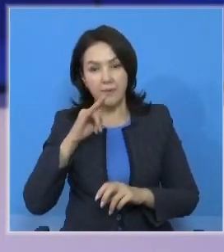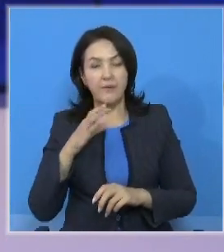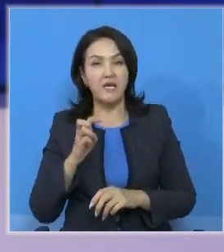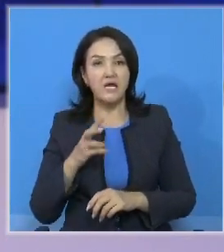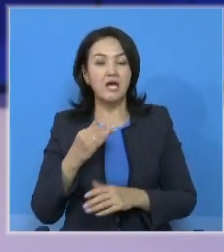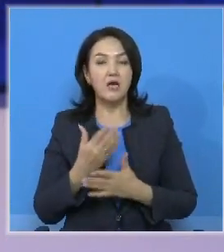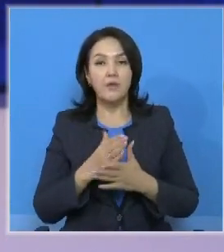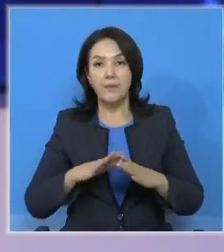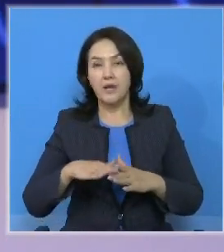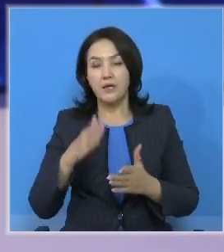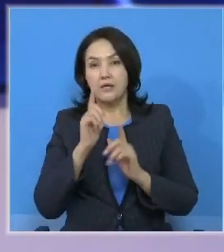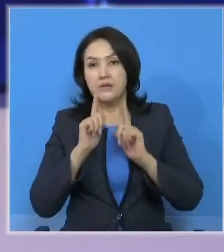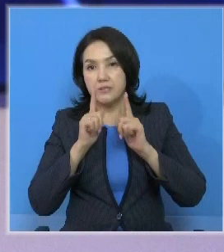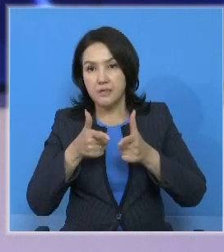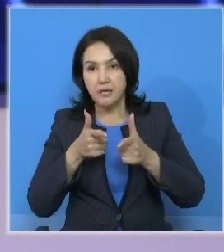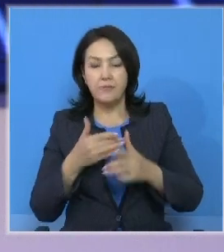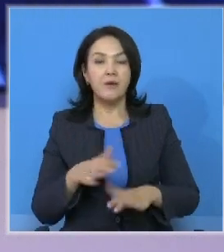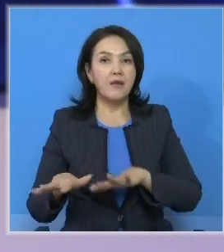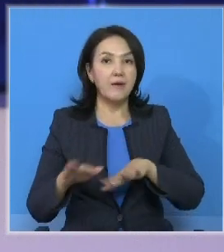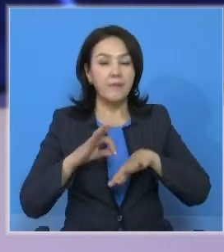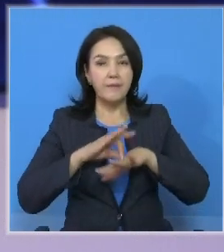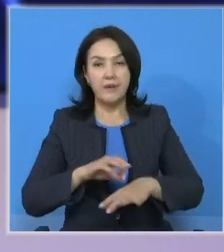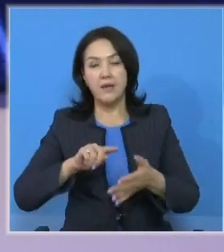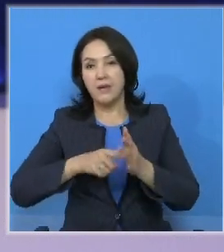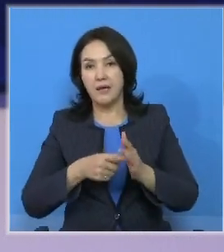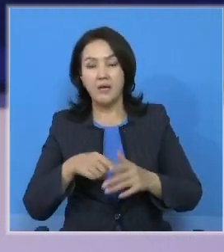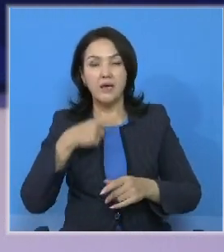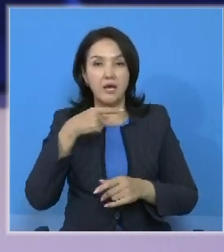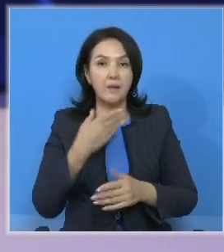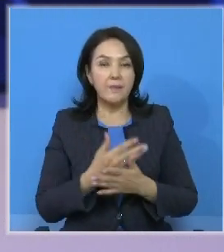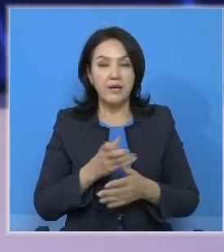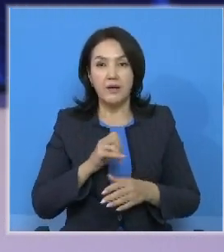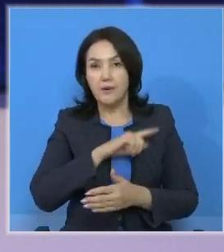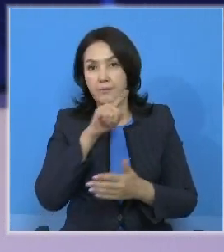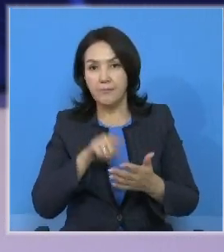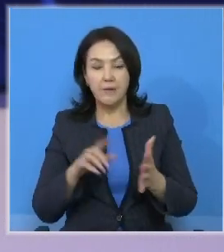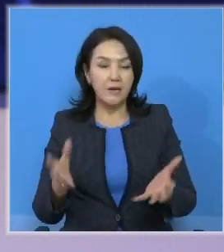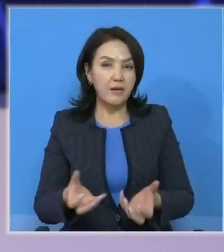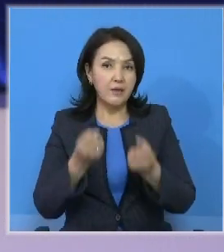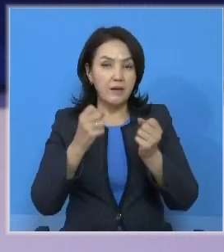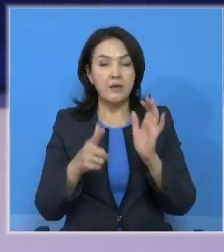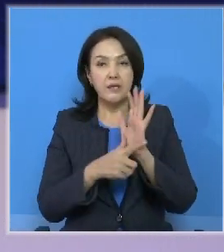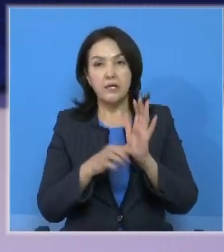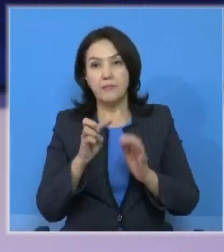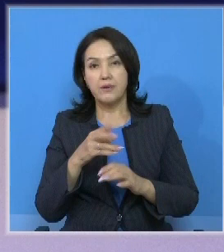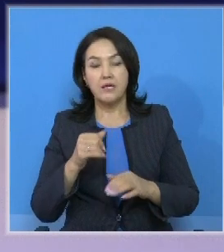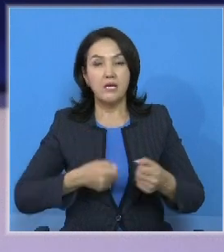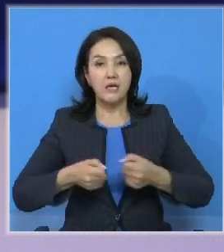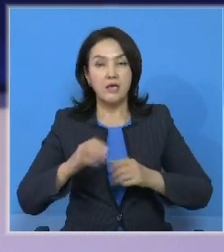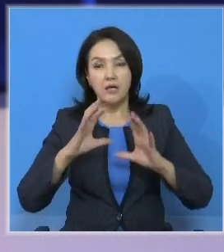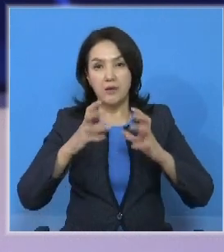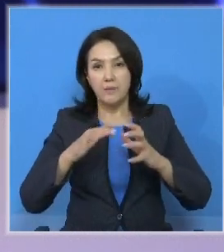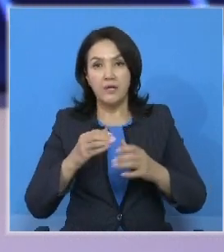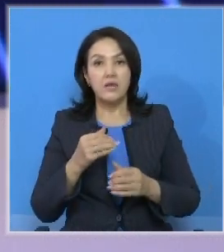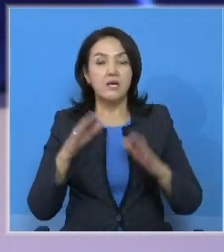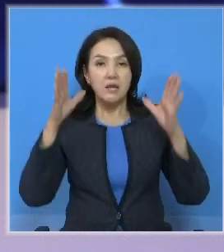модель межконфессионального согласия». Мероприятие прошло с целью обсуждения реализации вопросов, поднятых в ходе 7-го съезда лидеров мировых и